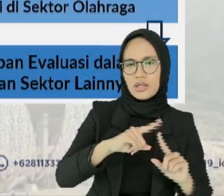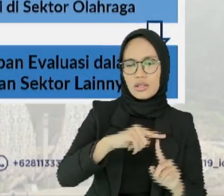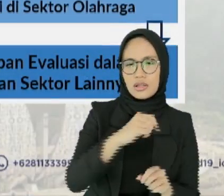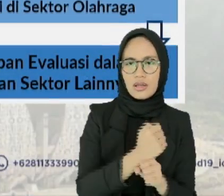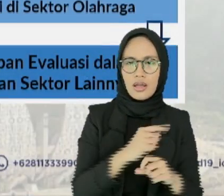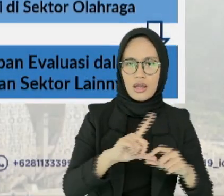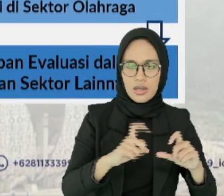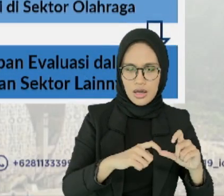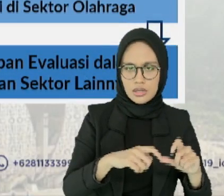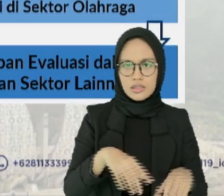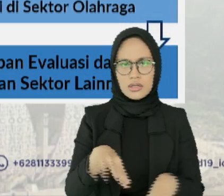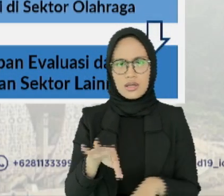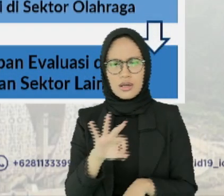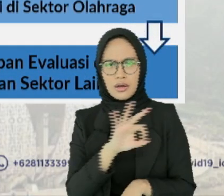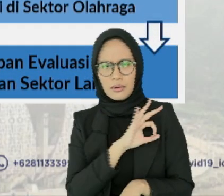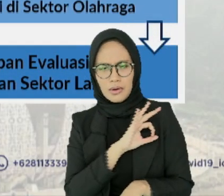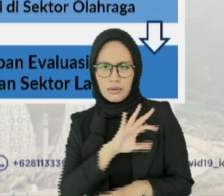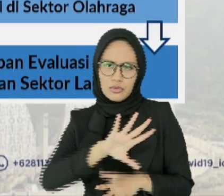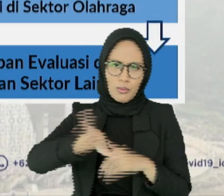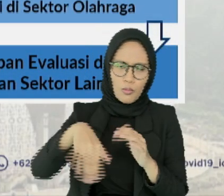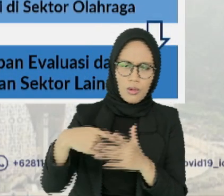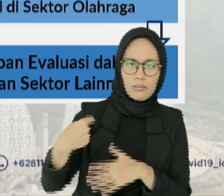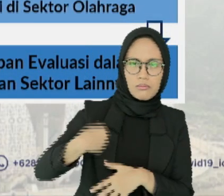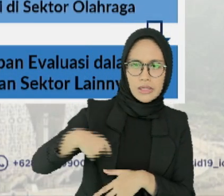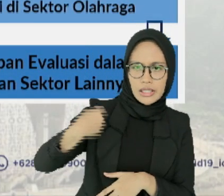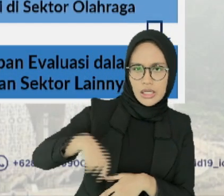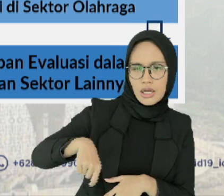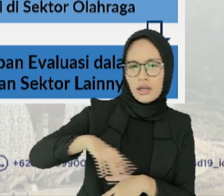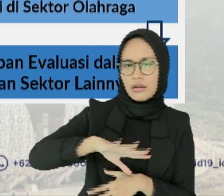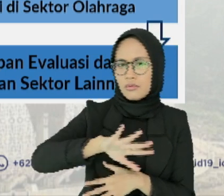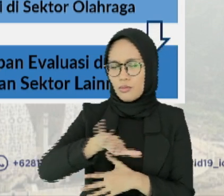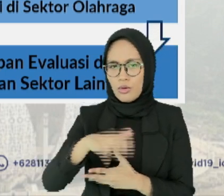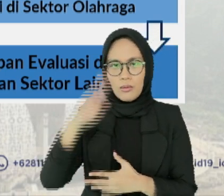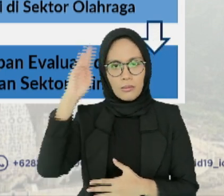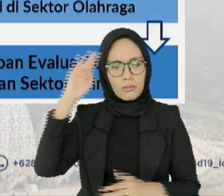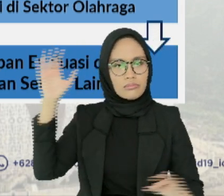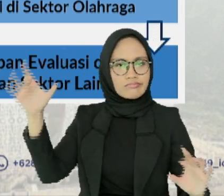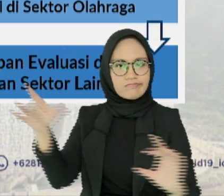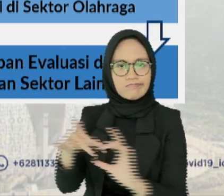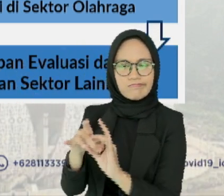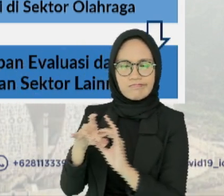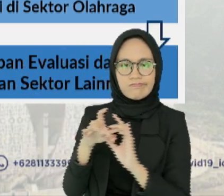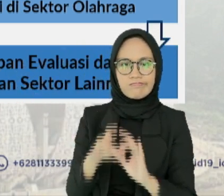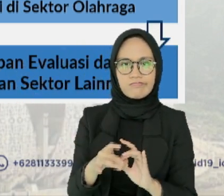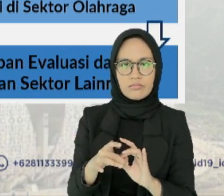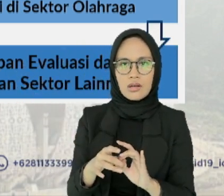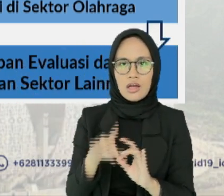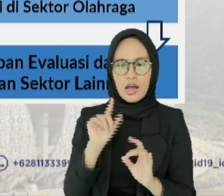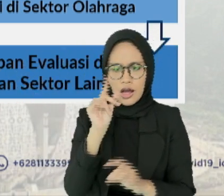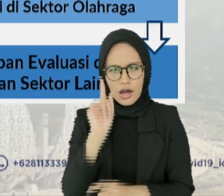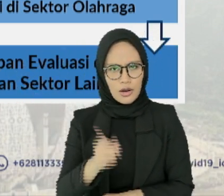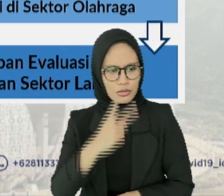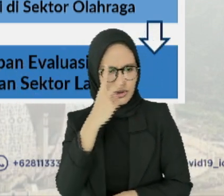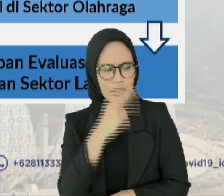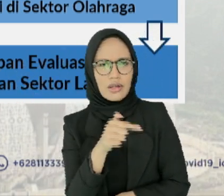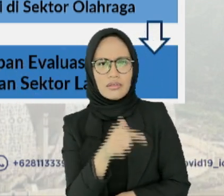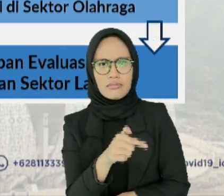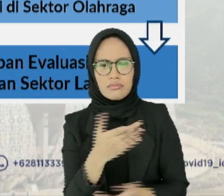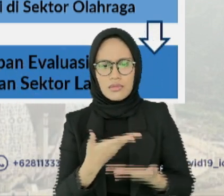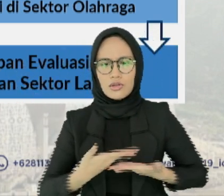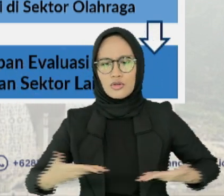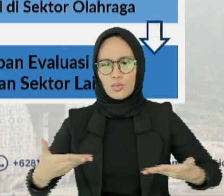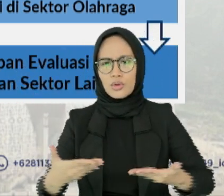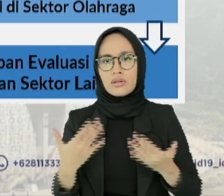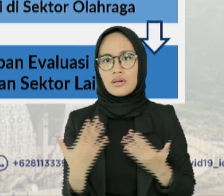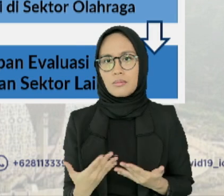lembaga terkait kelayakan daerah baik kondisi kasus cakupan vaksinasi dan kesiapan sarana